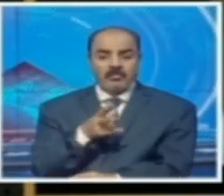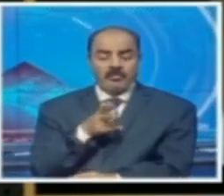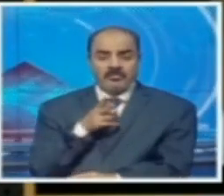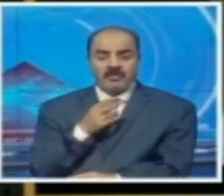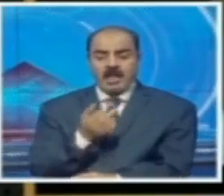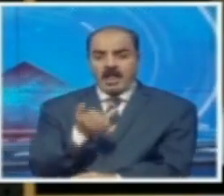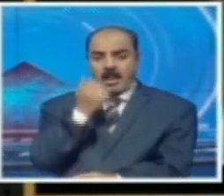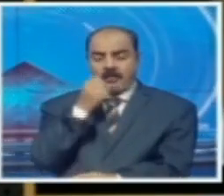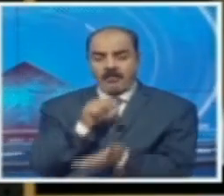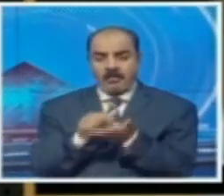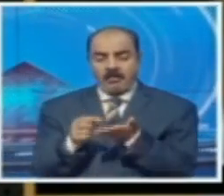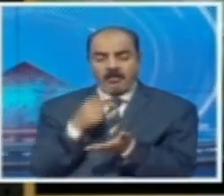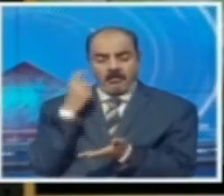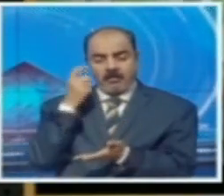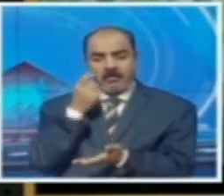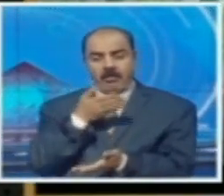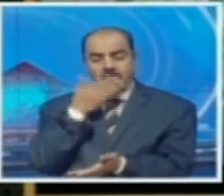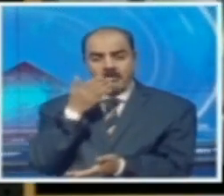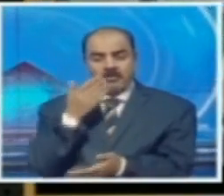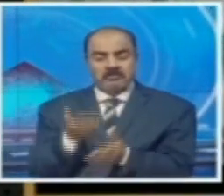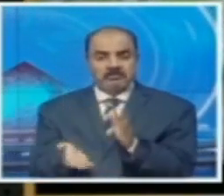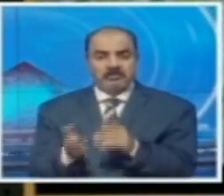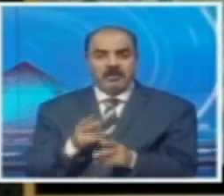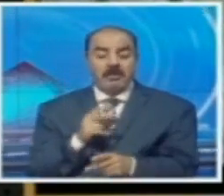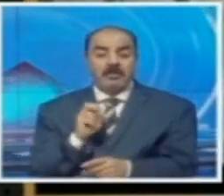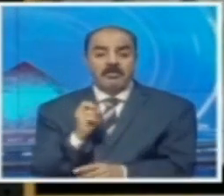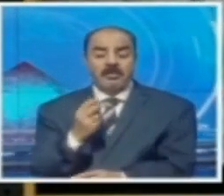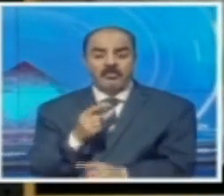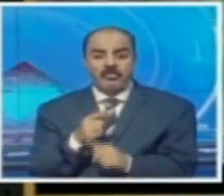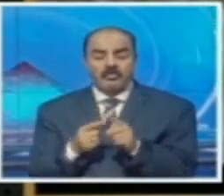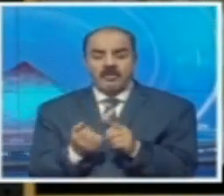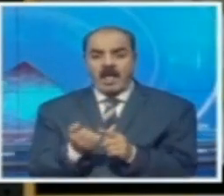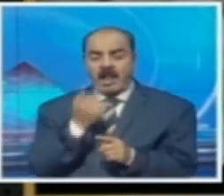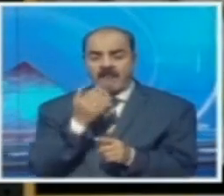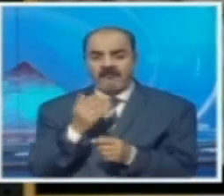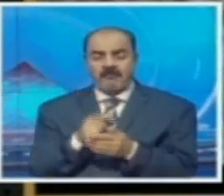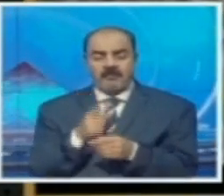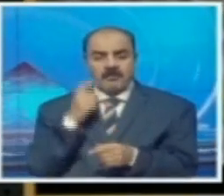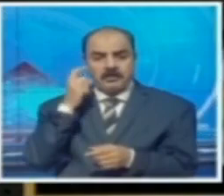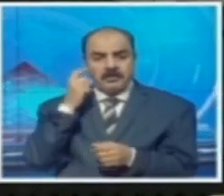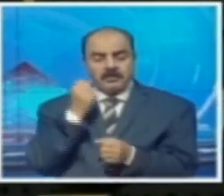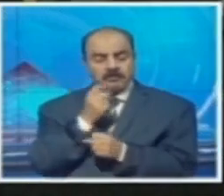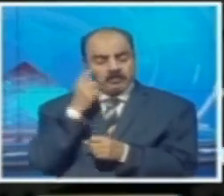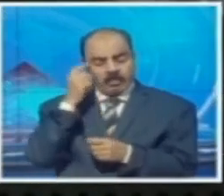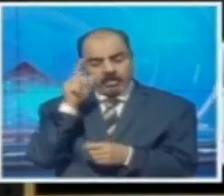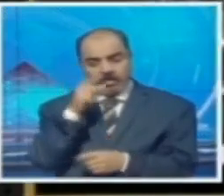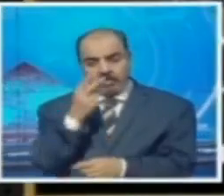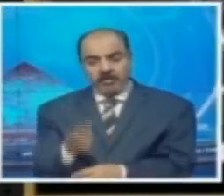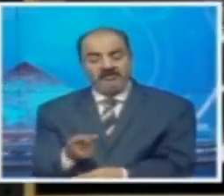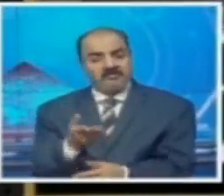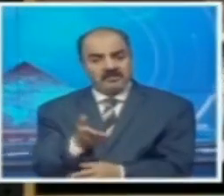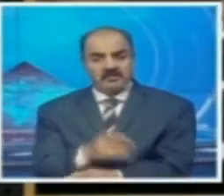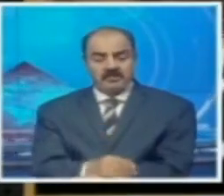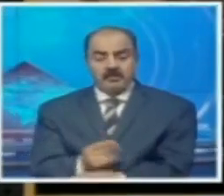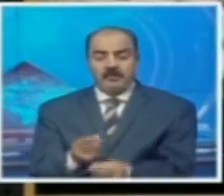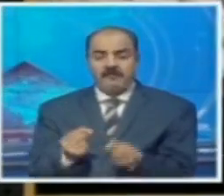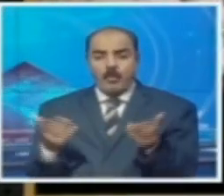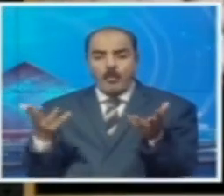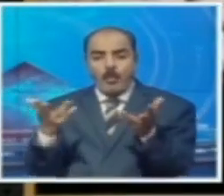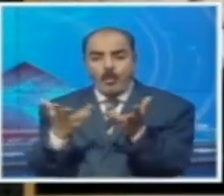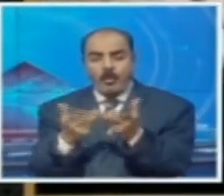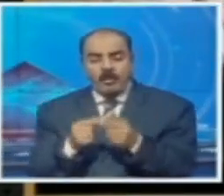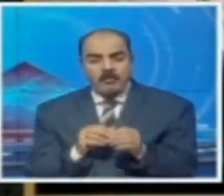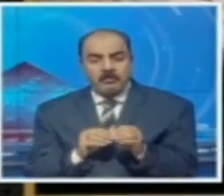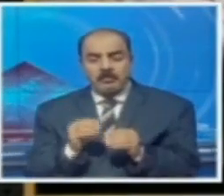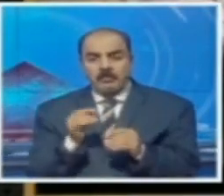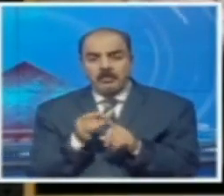23,000 قرص مؤثر وأكثر من 12,500 قرص ترامادول مخدر. هذا وتقدر القيمة المالية